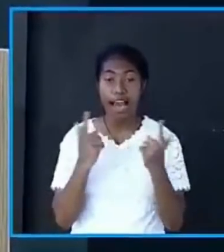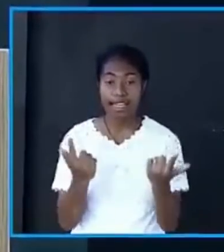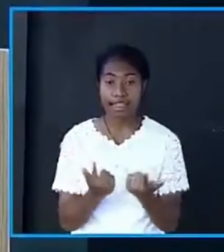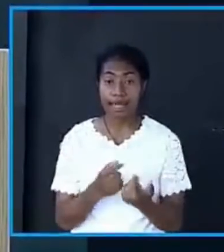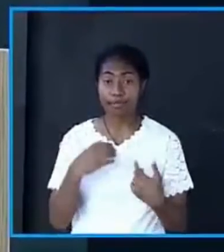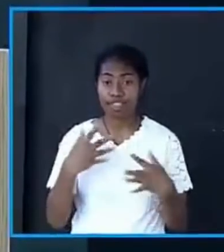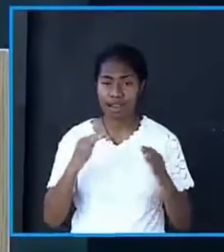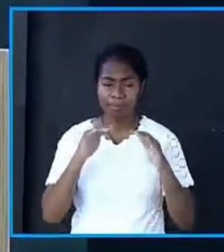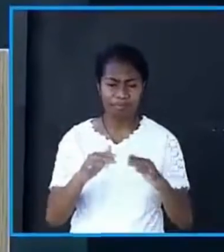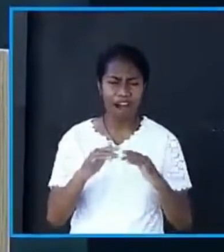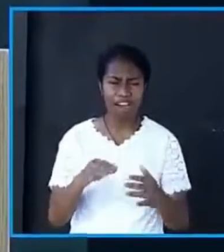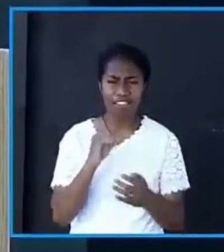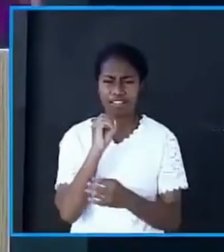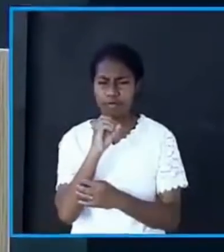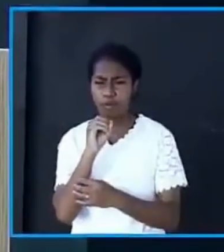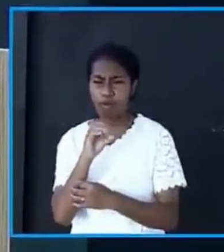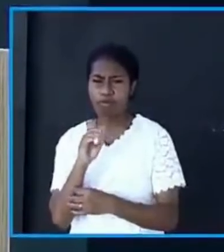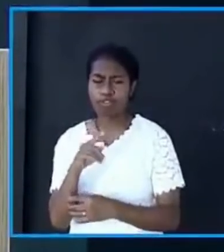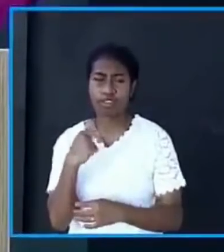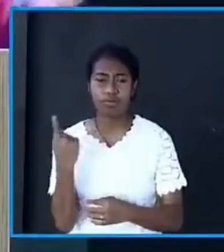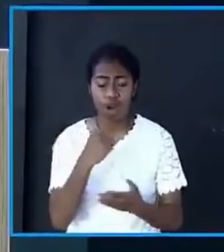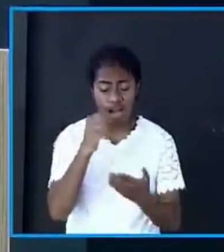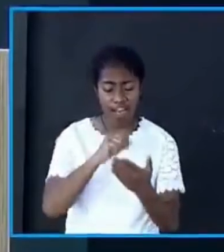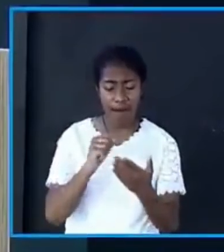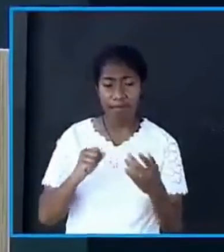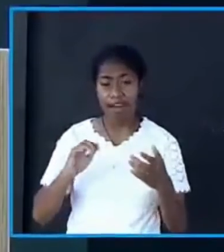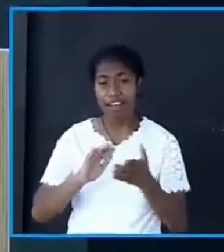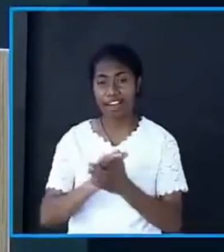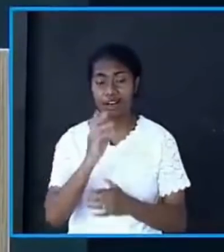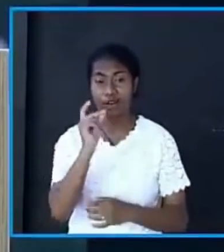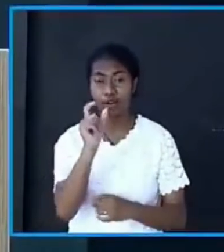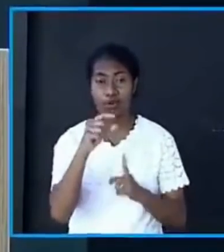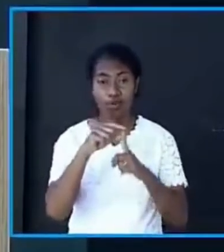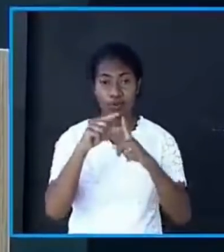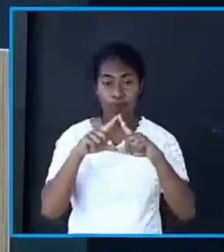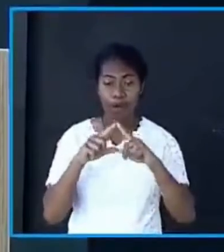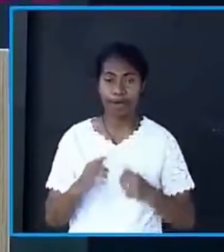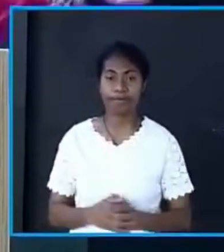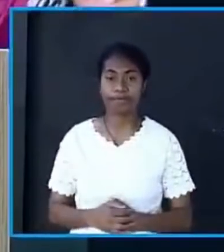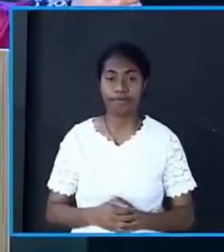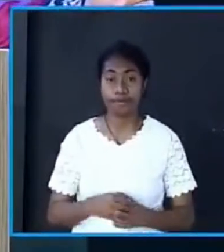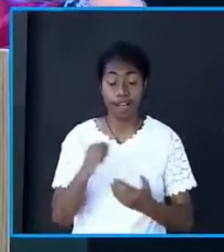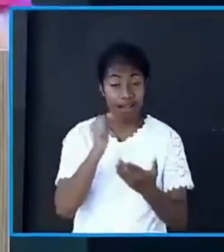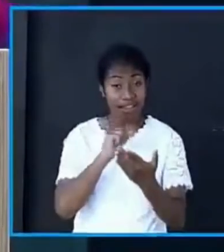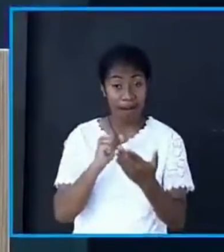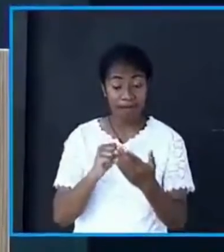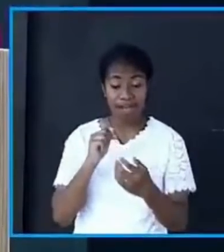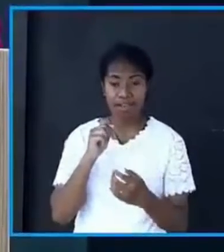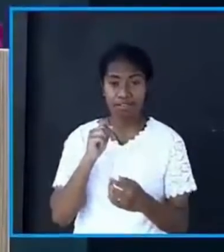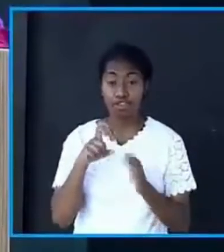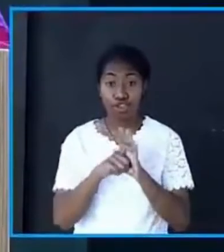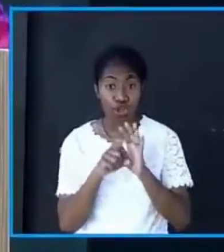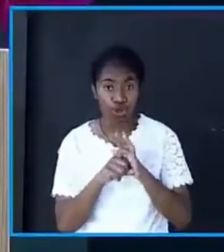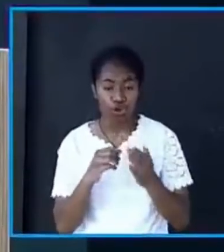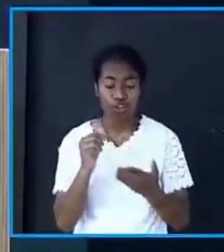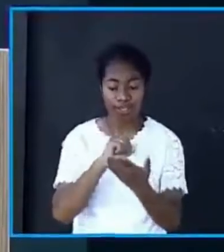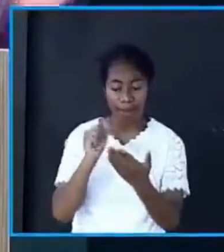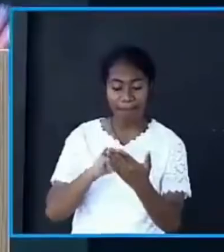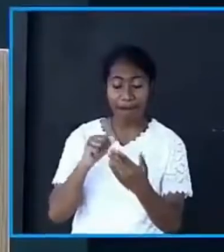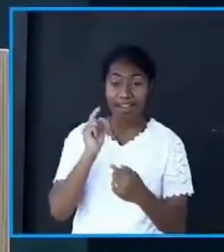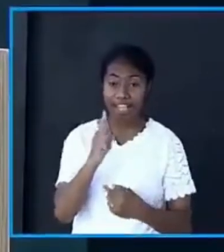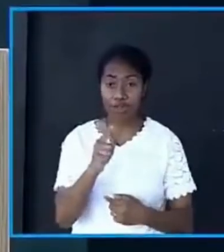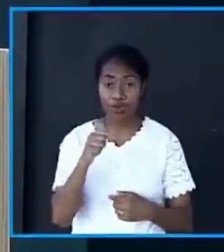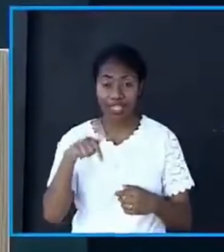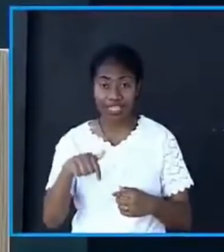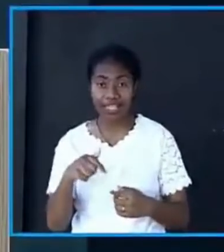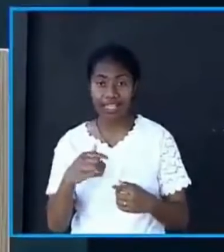dan rupa sehingga lalu mempengaruhi penafsiran gambar itu iri rupa itu ini gambar